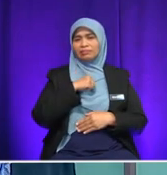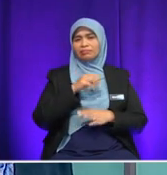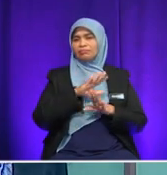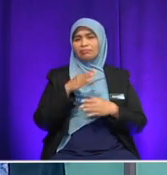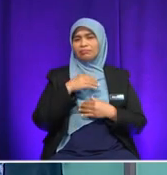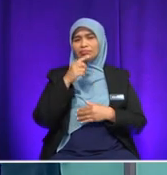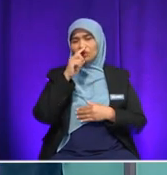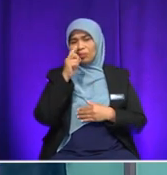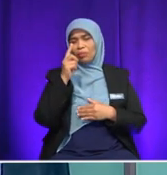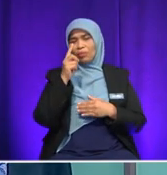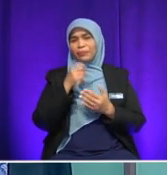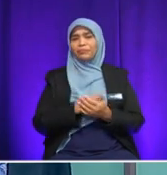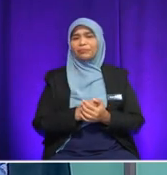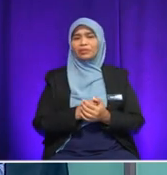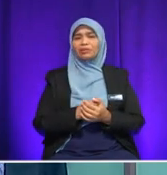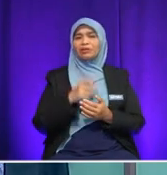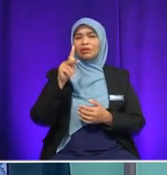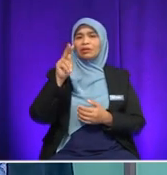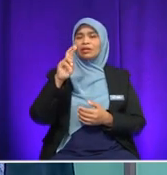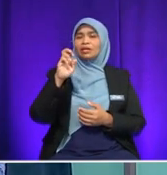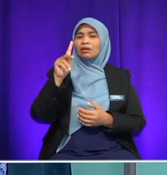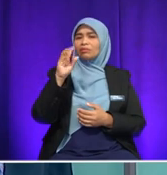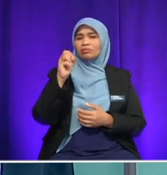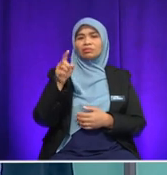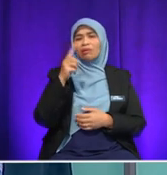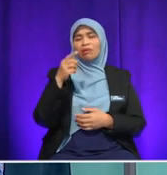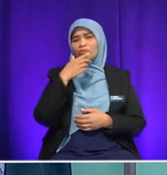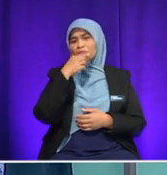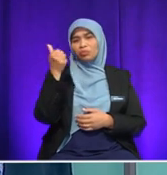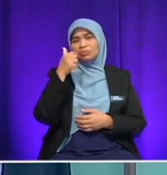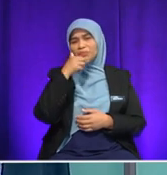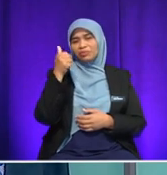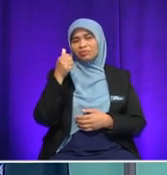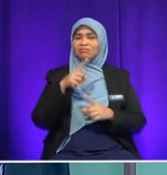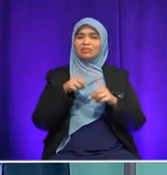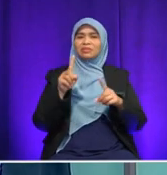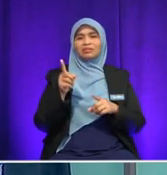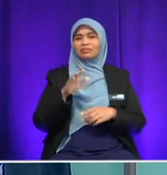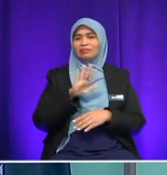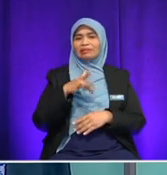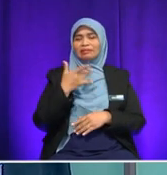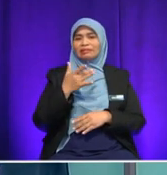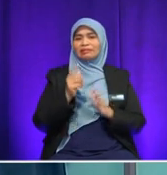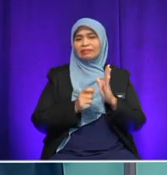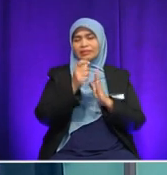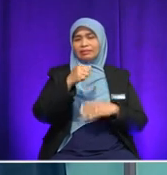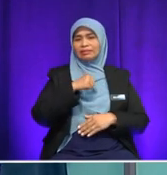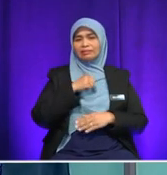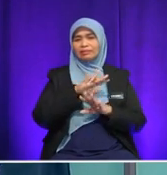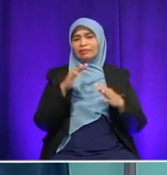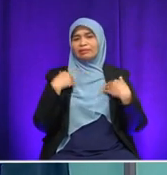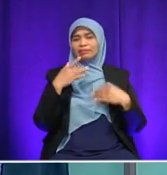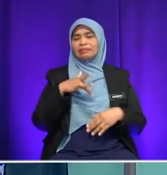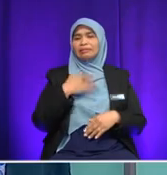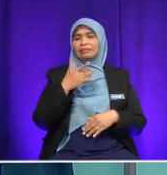oleh Kreko. Kreko memang selalu puji dia up, tapi dia tak pernah rasa tinggi diri, dia tak pernah rasa sombong dan